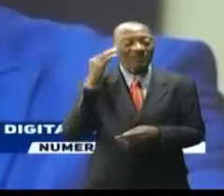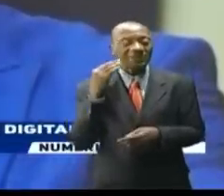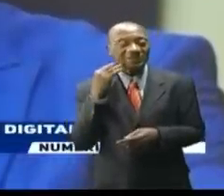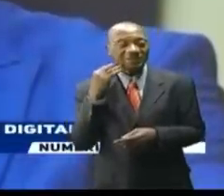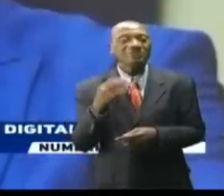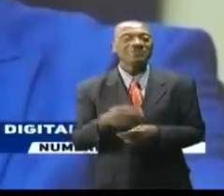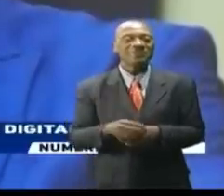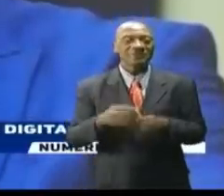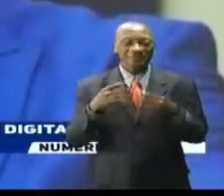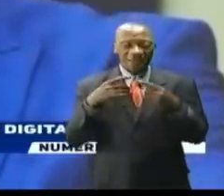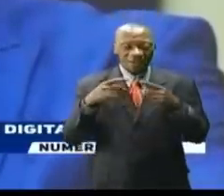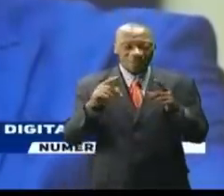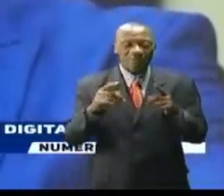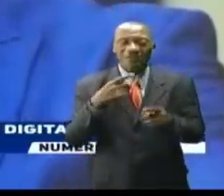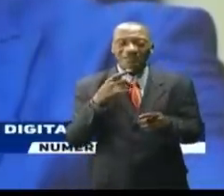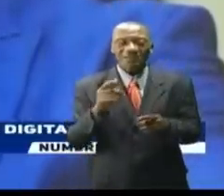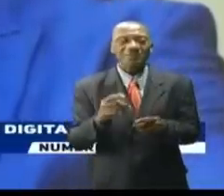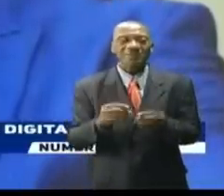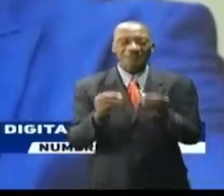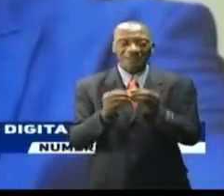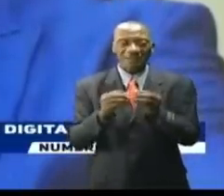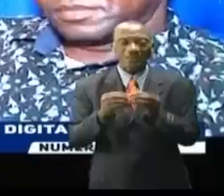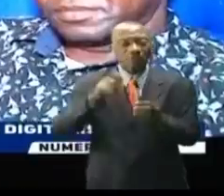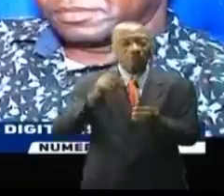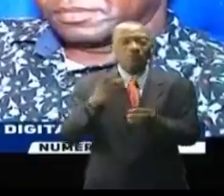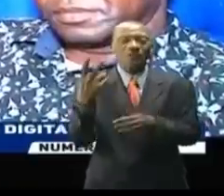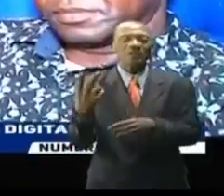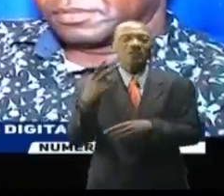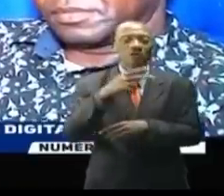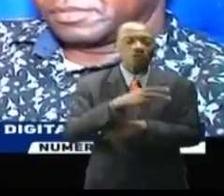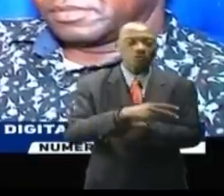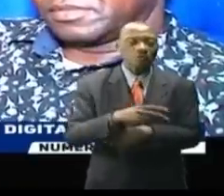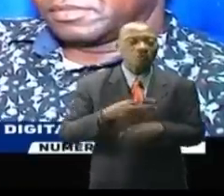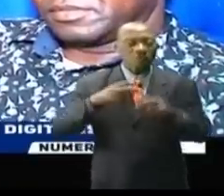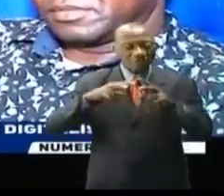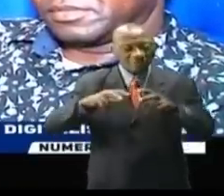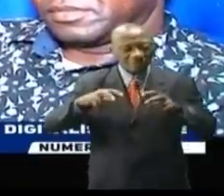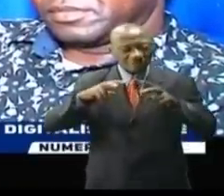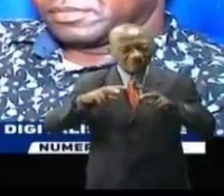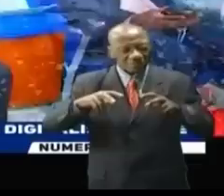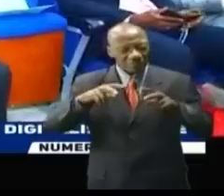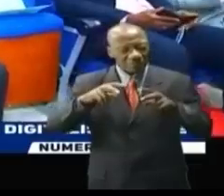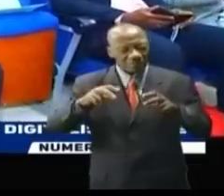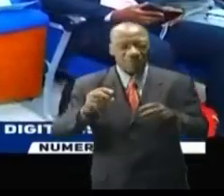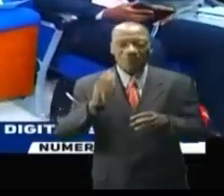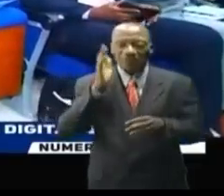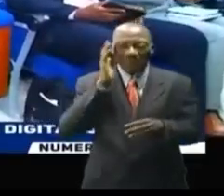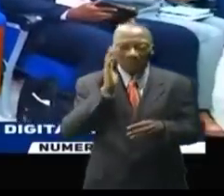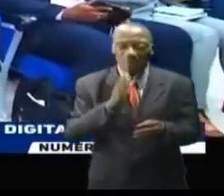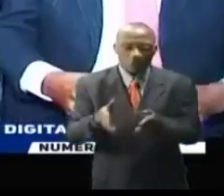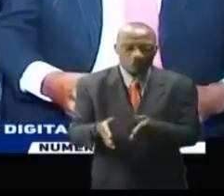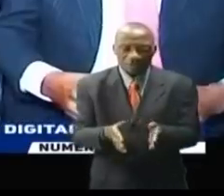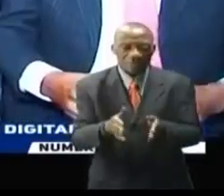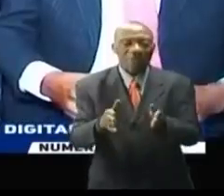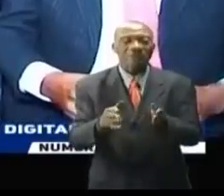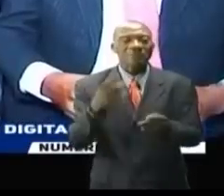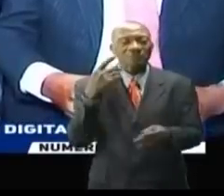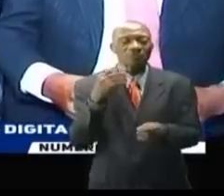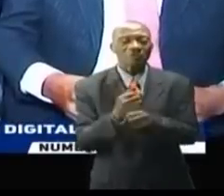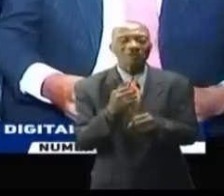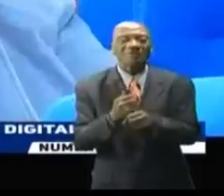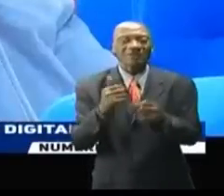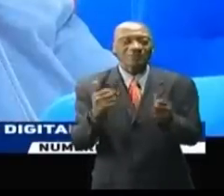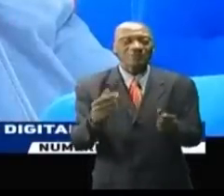travaux qui, durant 2 jours, ont fait preuve de rigueur dans l'analyse des schémas directeurs proposés par la compagnie africaine de révision des